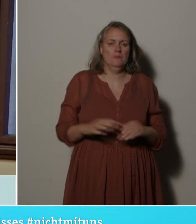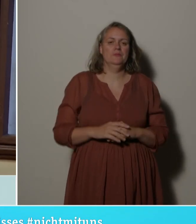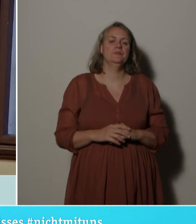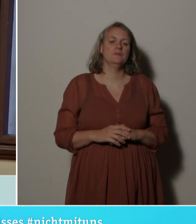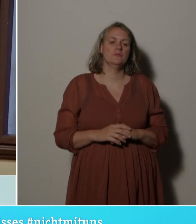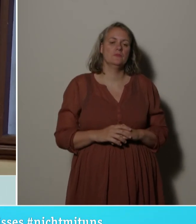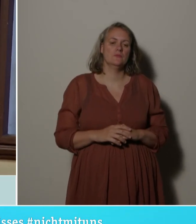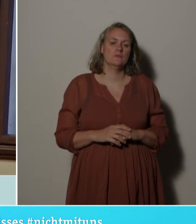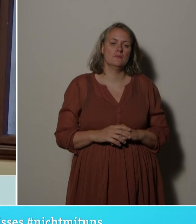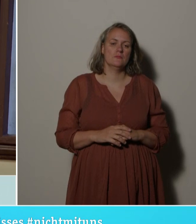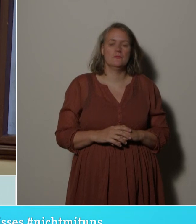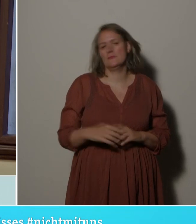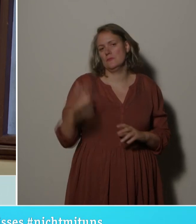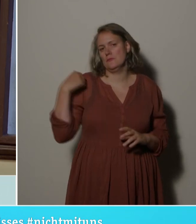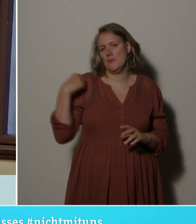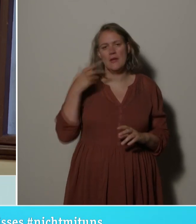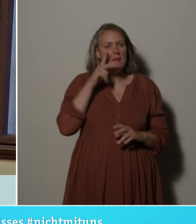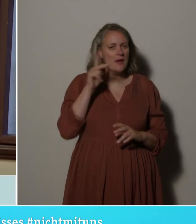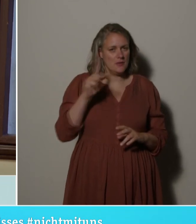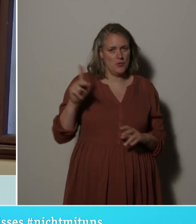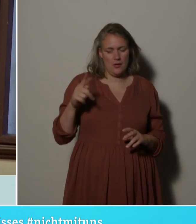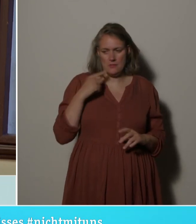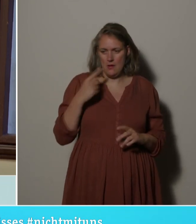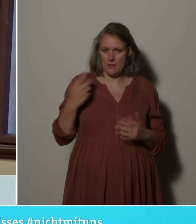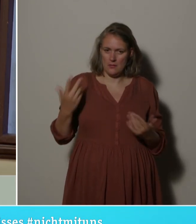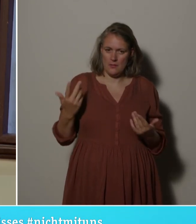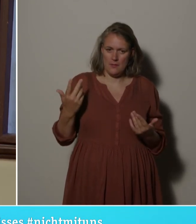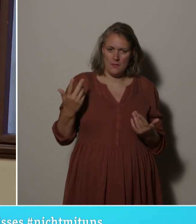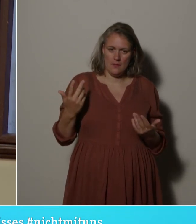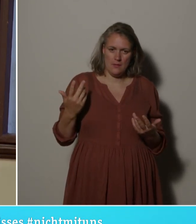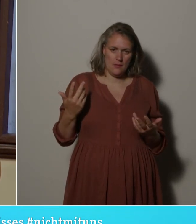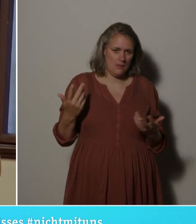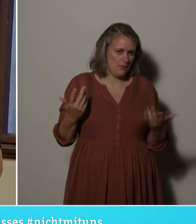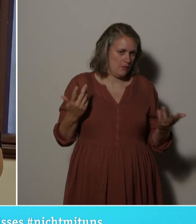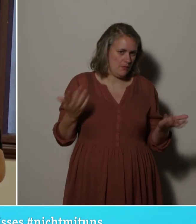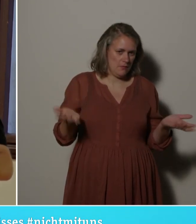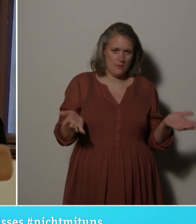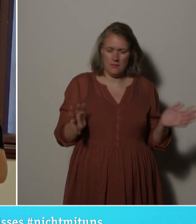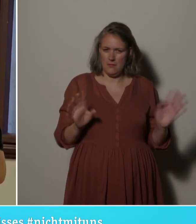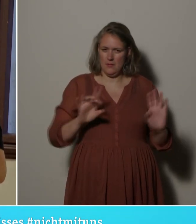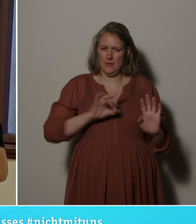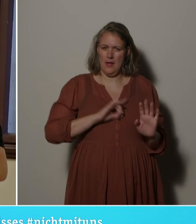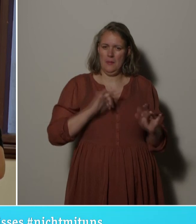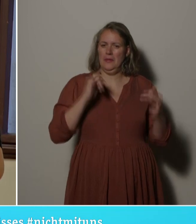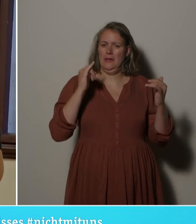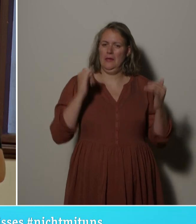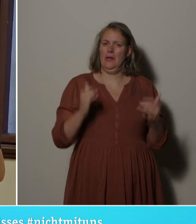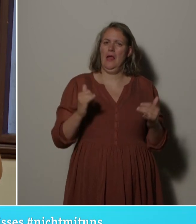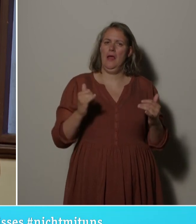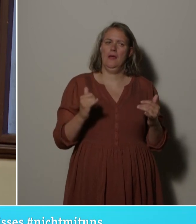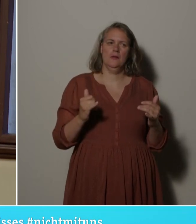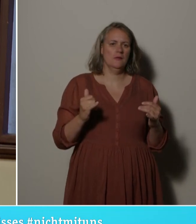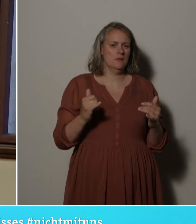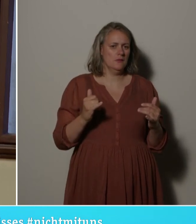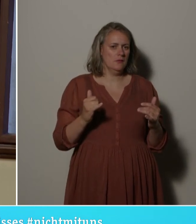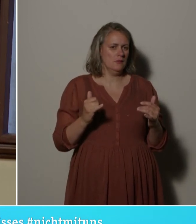Das, was wir eben hier als Wortmeldung gehört haben, ich werde jetzt mich nicht dazu zwingen, etwas gut zu finden,